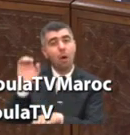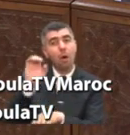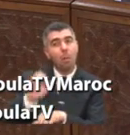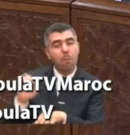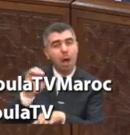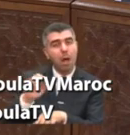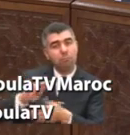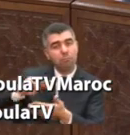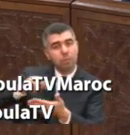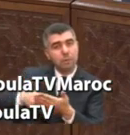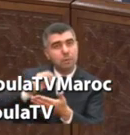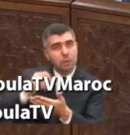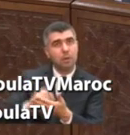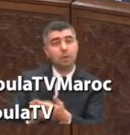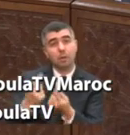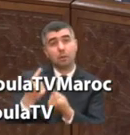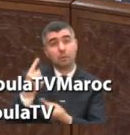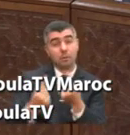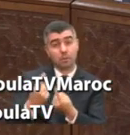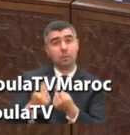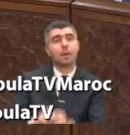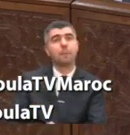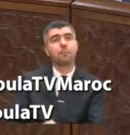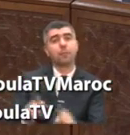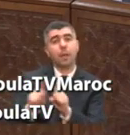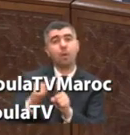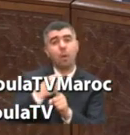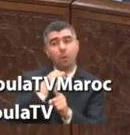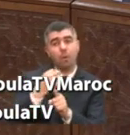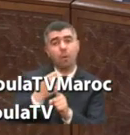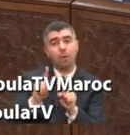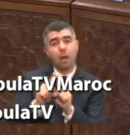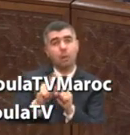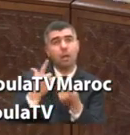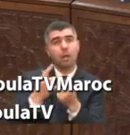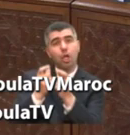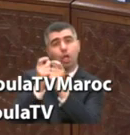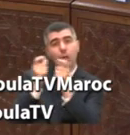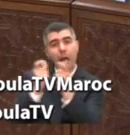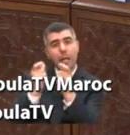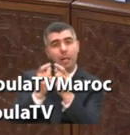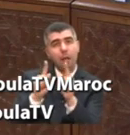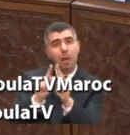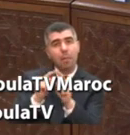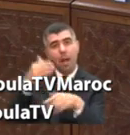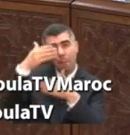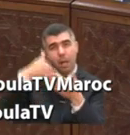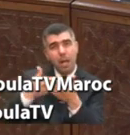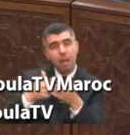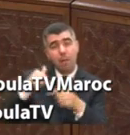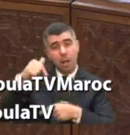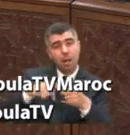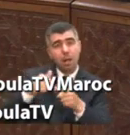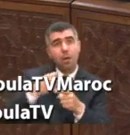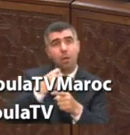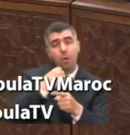2014، وذلك إثر الشكوى التي توصلت بها من المنتجين المحليين للحديد والصلب كيشتكوا من أيضا من تعرض ديالهم للضرر